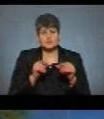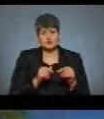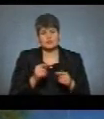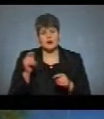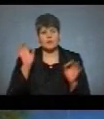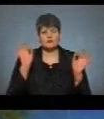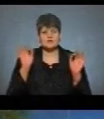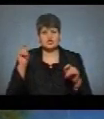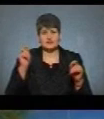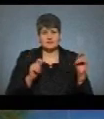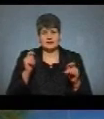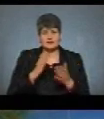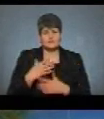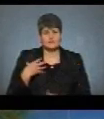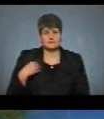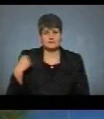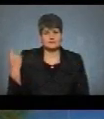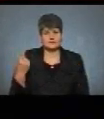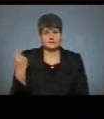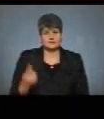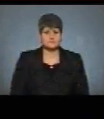який відбувається у Львівській області.